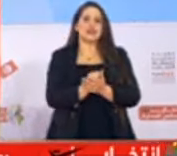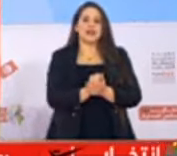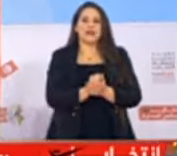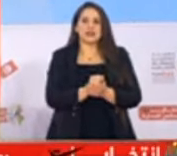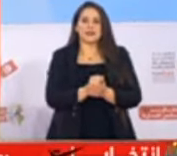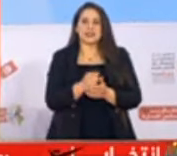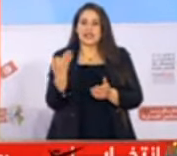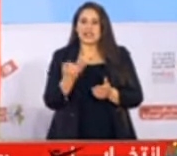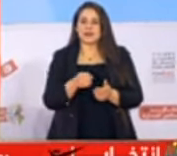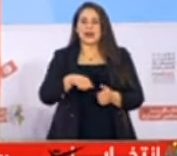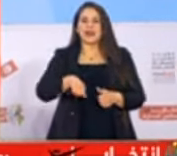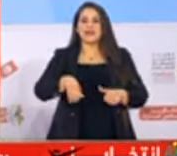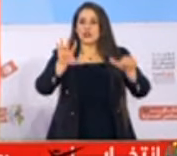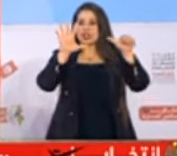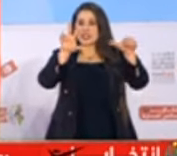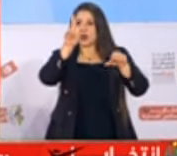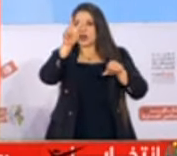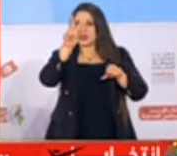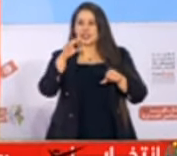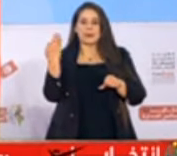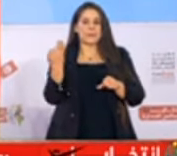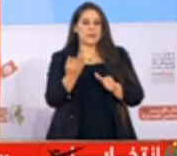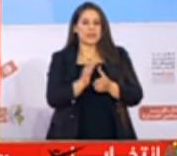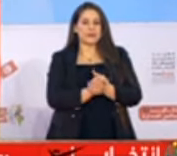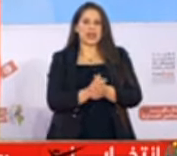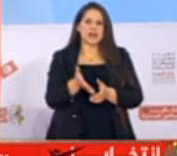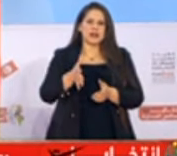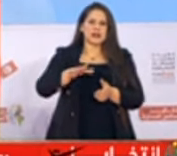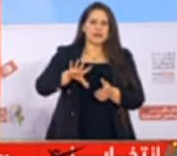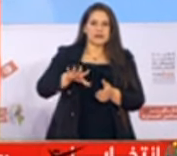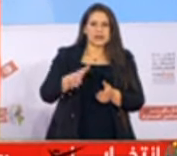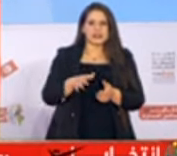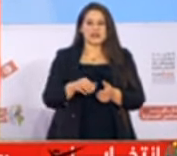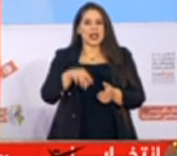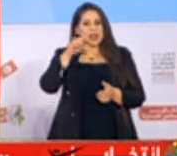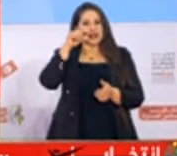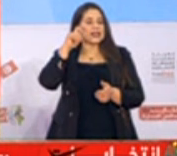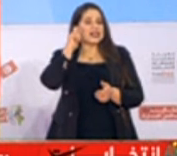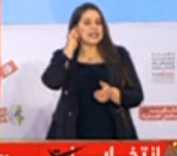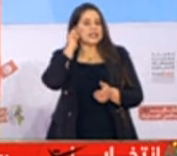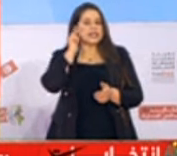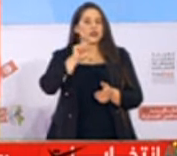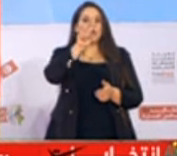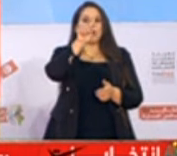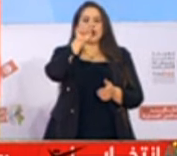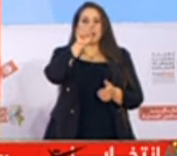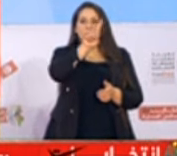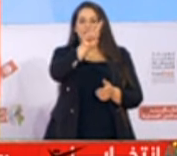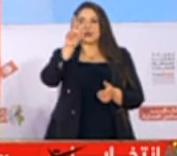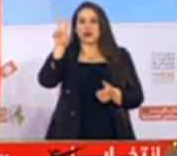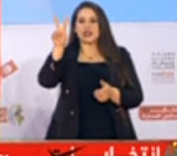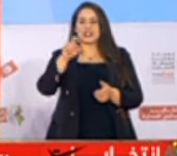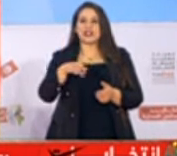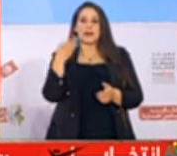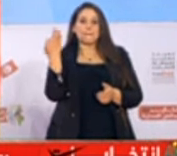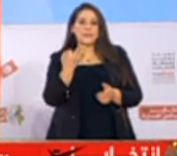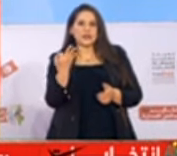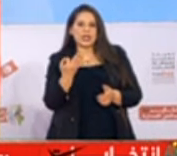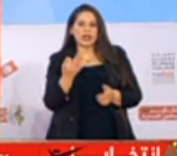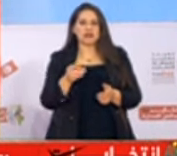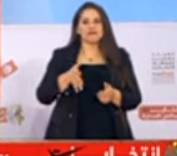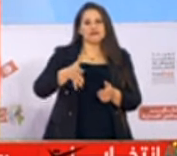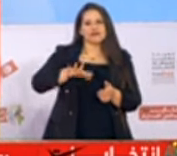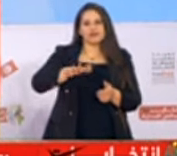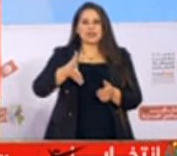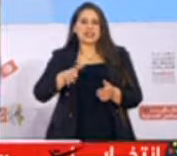26%، زغوان في حدود 22.5%، القصرين 21%، المهدية 20.5%، يعني